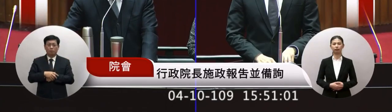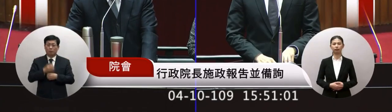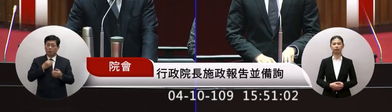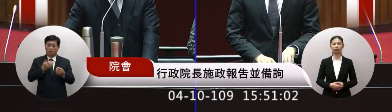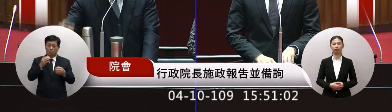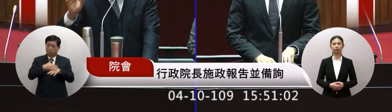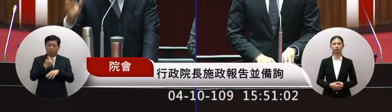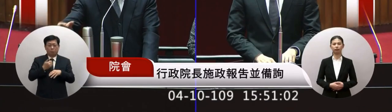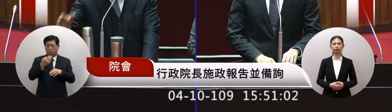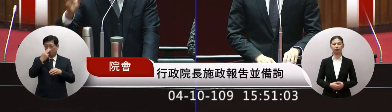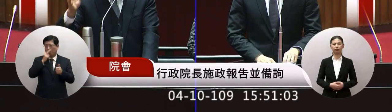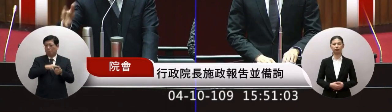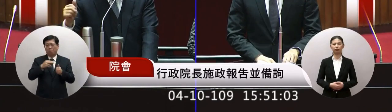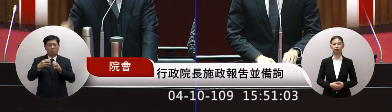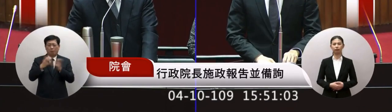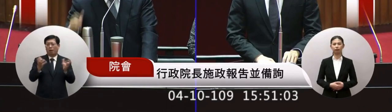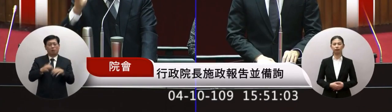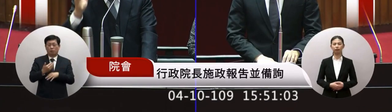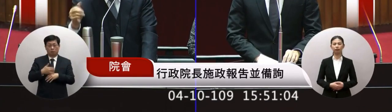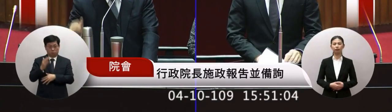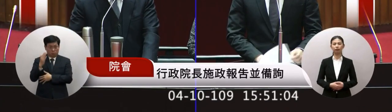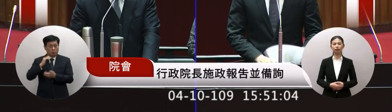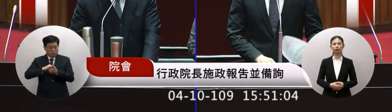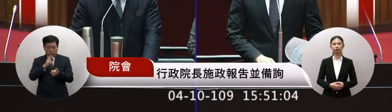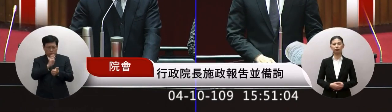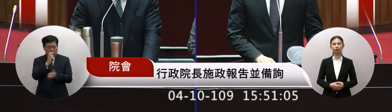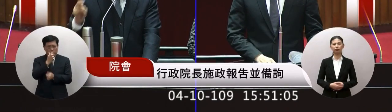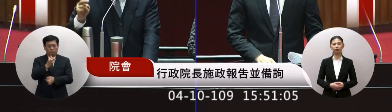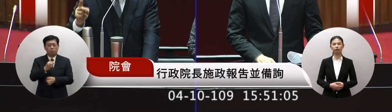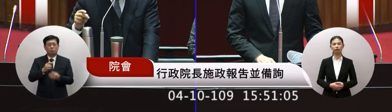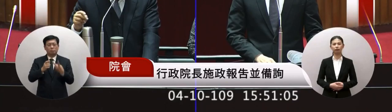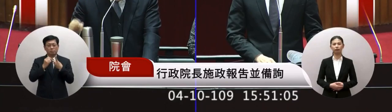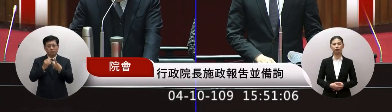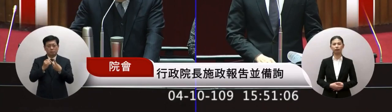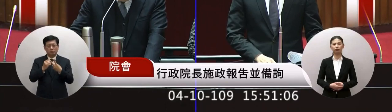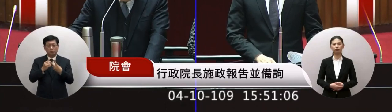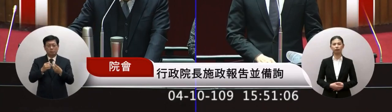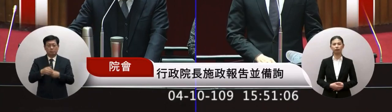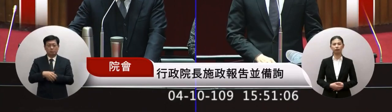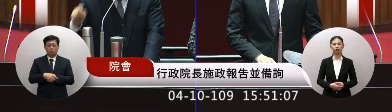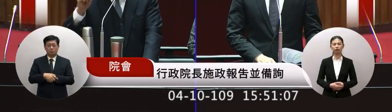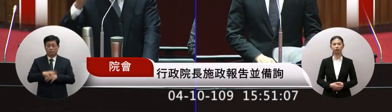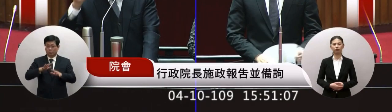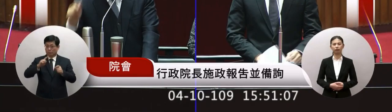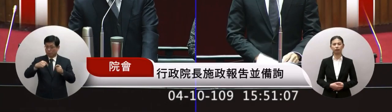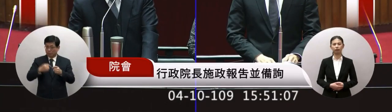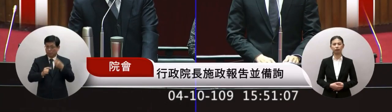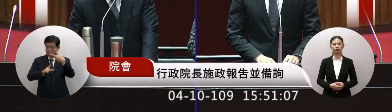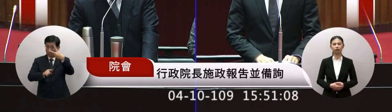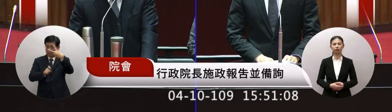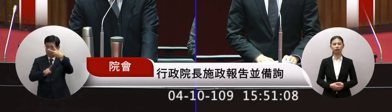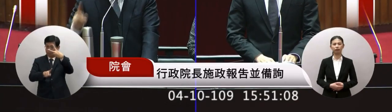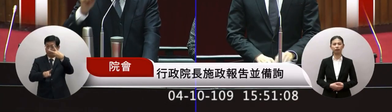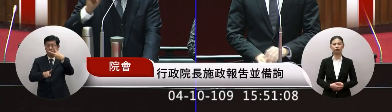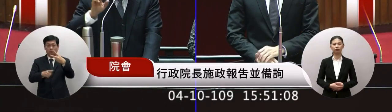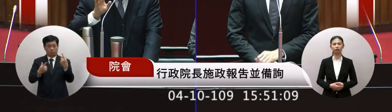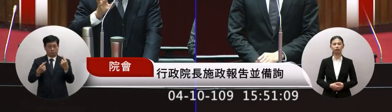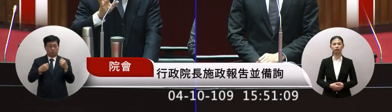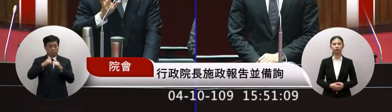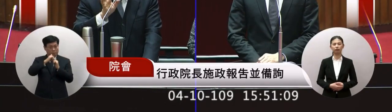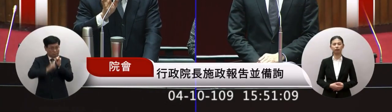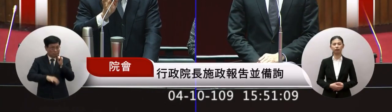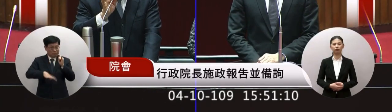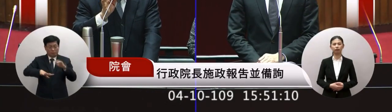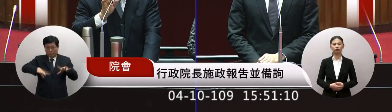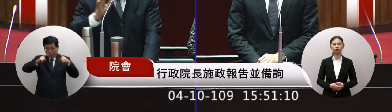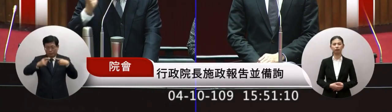有倒啦，政府一定加固条。第二，你看今年二月十一，嘛历史上